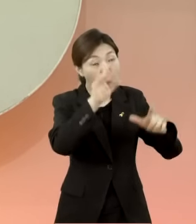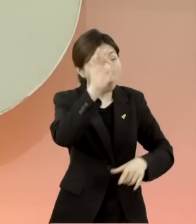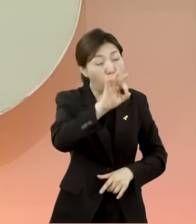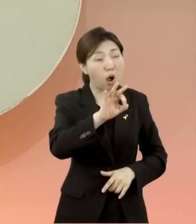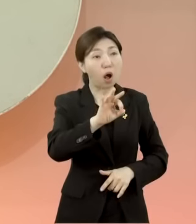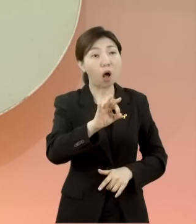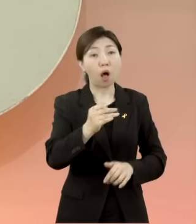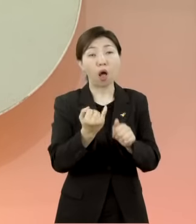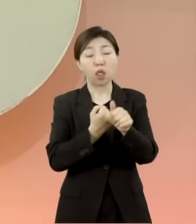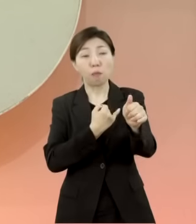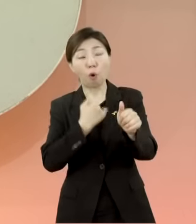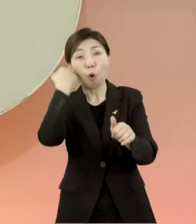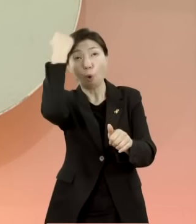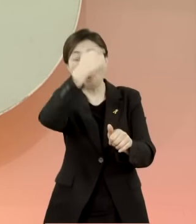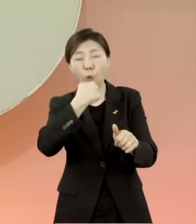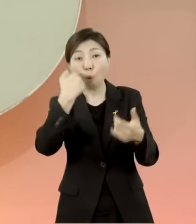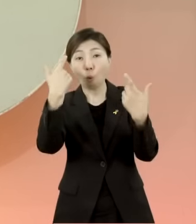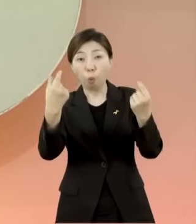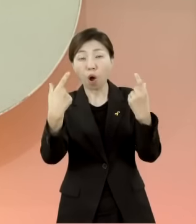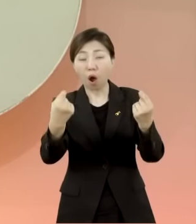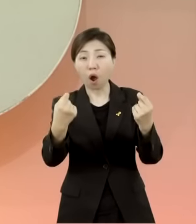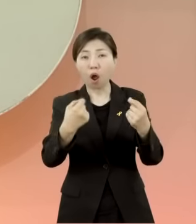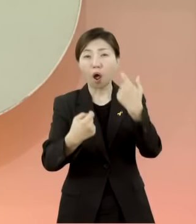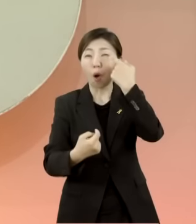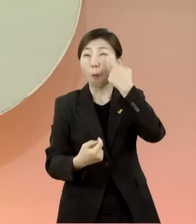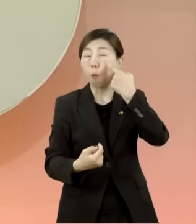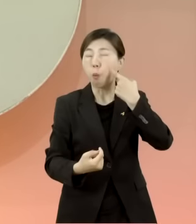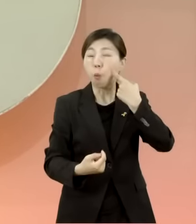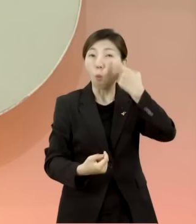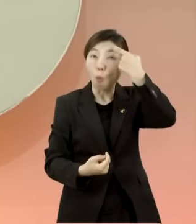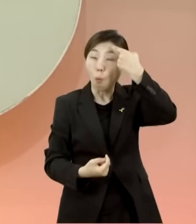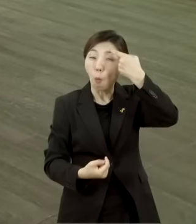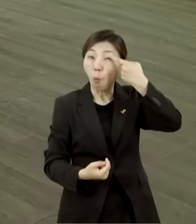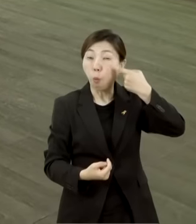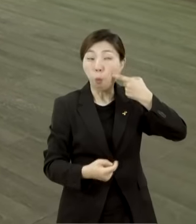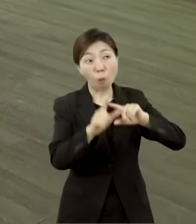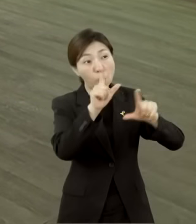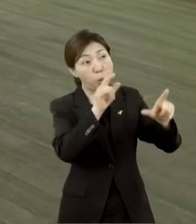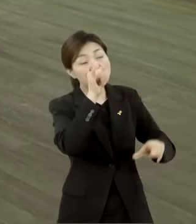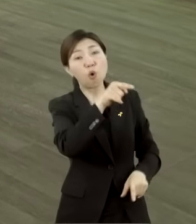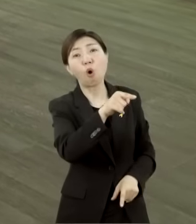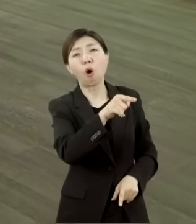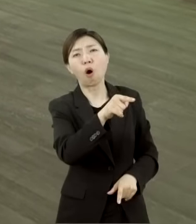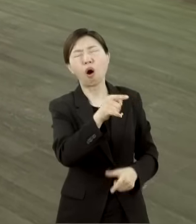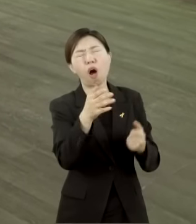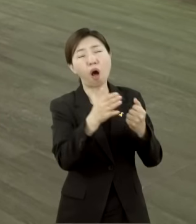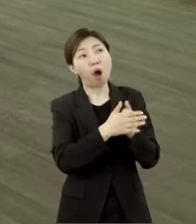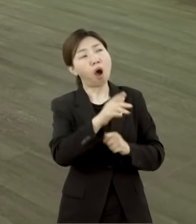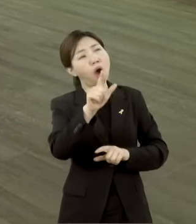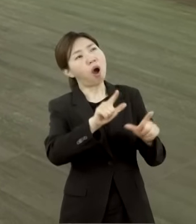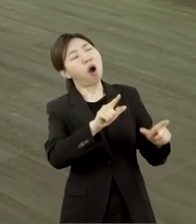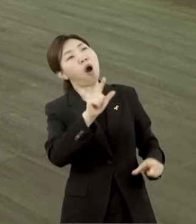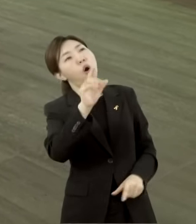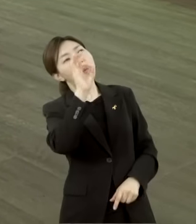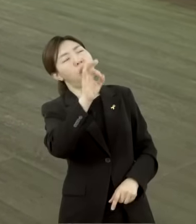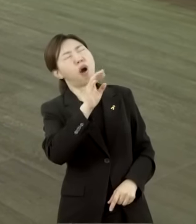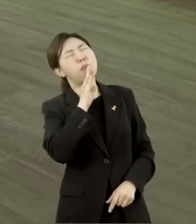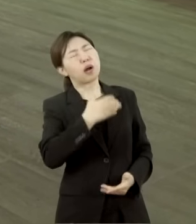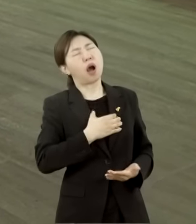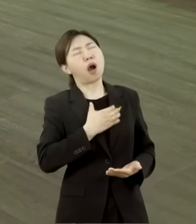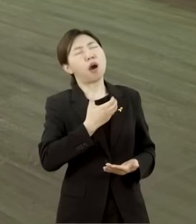나 있으니까 보살님이 오히려 깜짝 놀라신 거예요 그니까 오히려 더 감동받으신 거예요 아